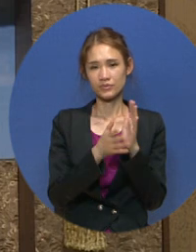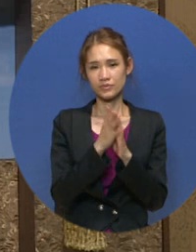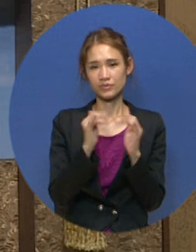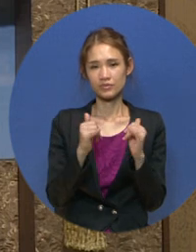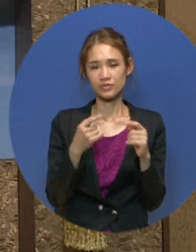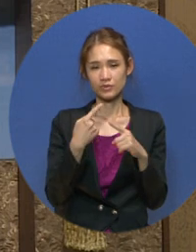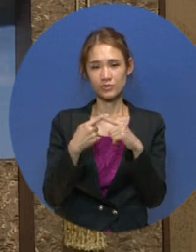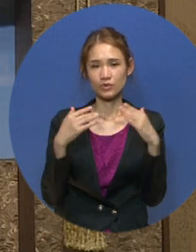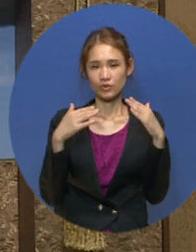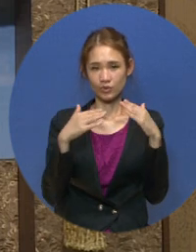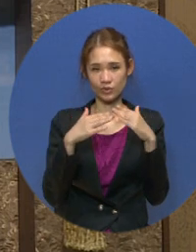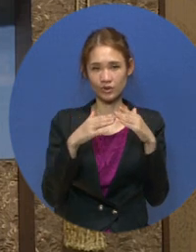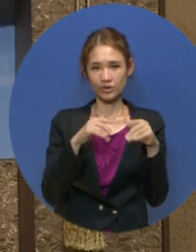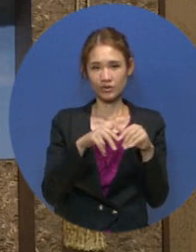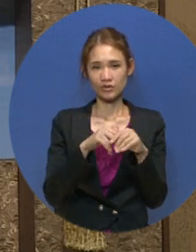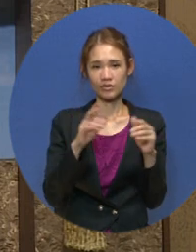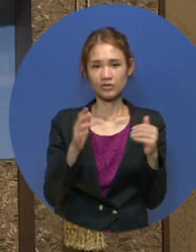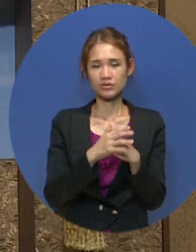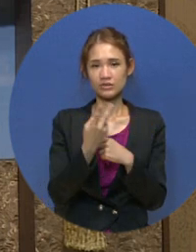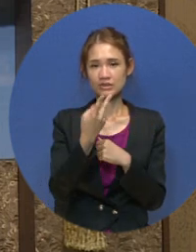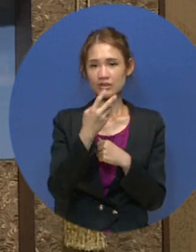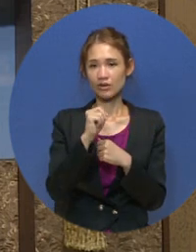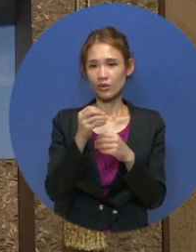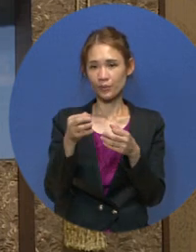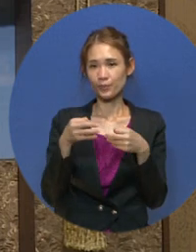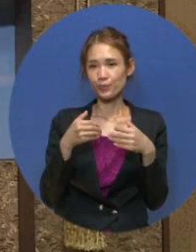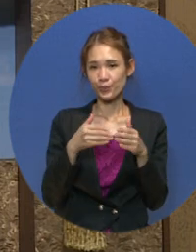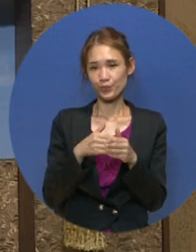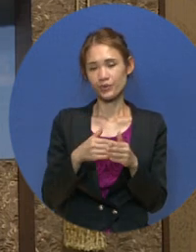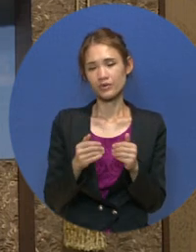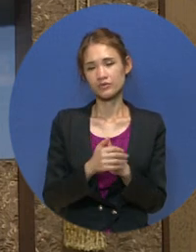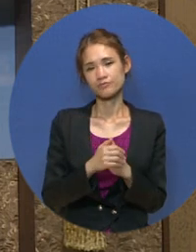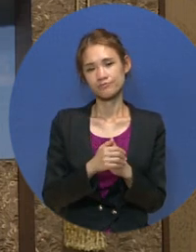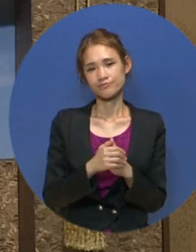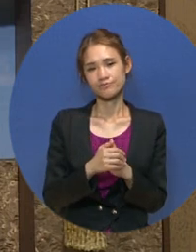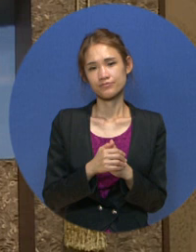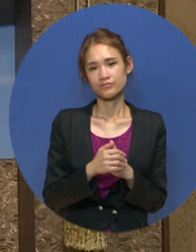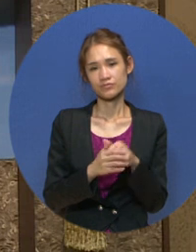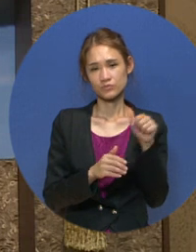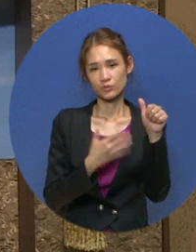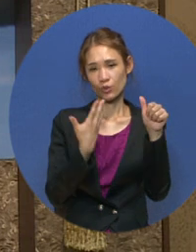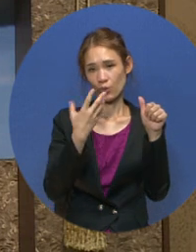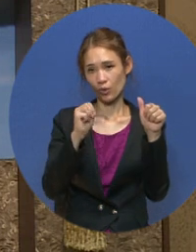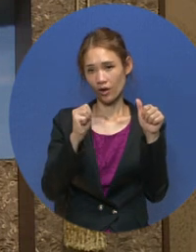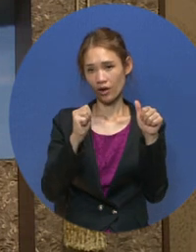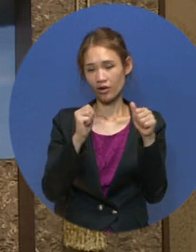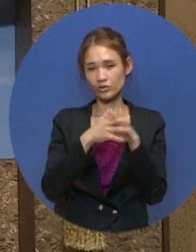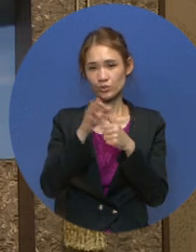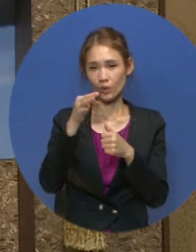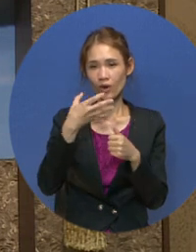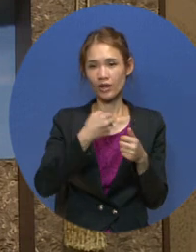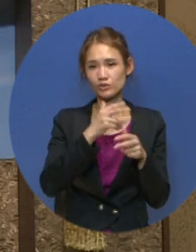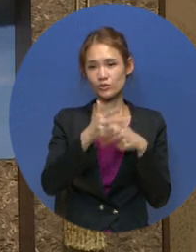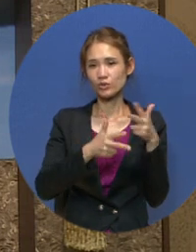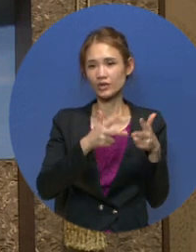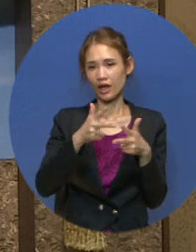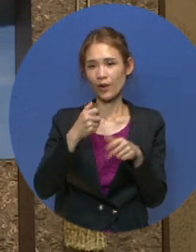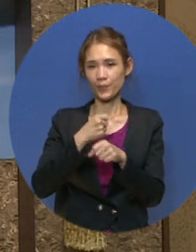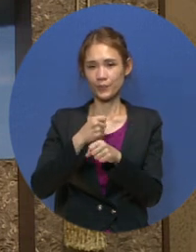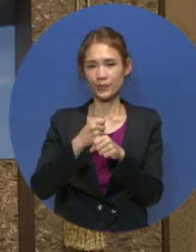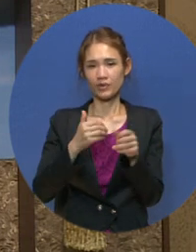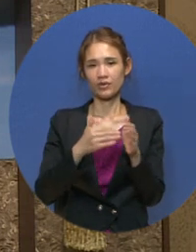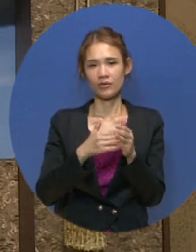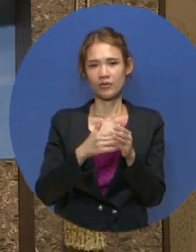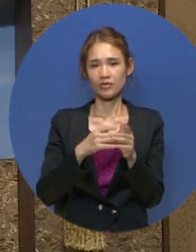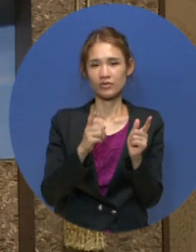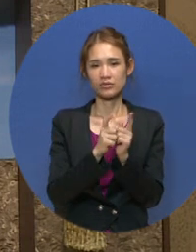서울시민교회라는 한 종교단체가 예. 저희에게 2억을 펀드레이징 해주셨습니다. 네. 그래서 이 5억이라는 시드머니로 사업을 만들었는데 실제로